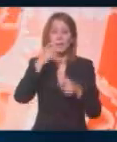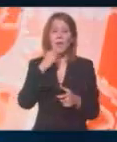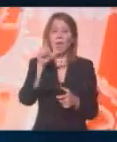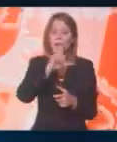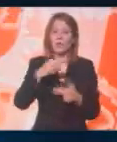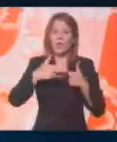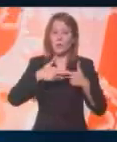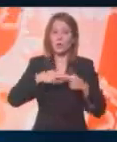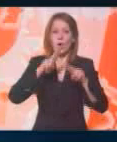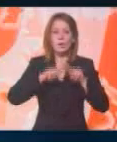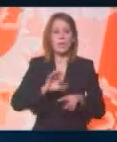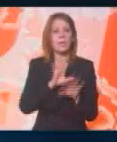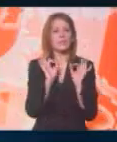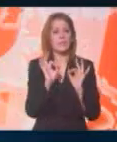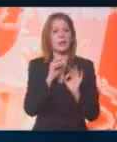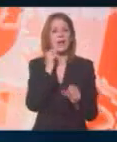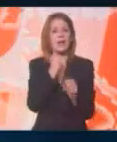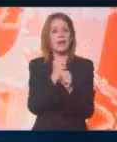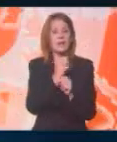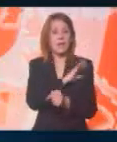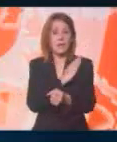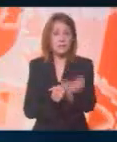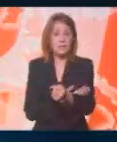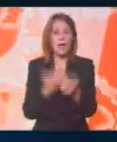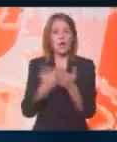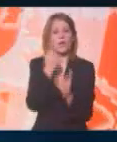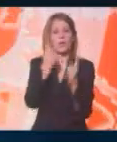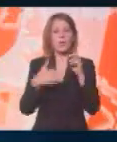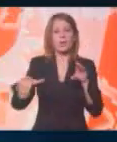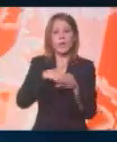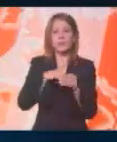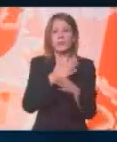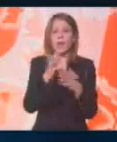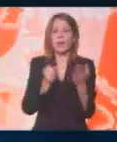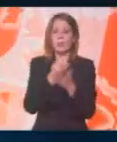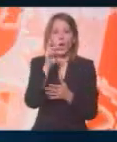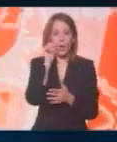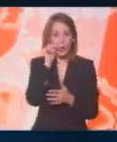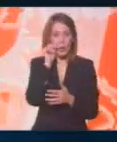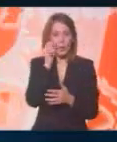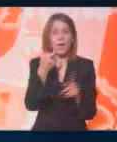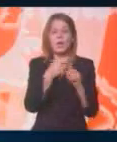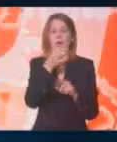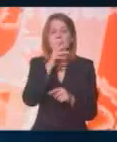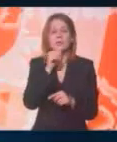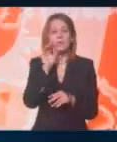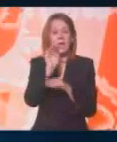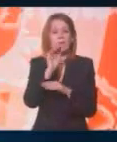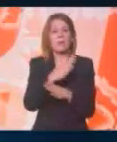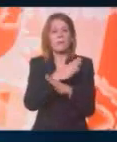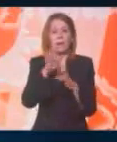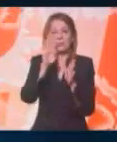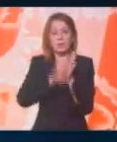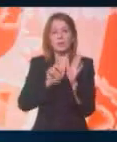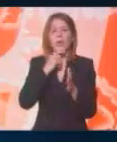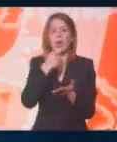Leskovac uskoro ostati bez kvalitetne radne snage, jer će nove fabrike zaposliti veliki broj ljudi. Kocić je najavio veliko smanjenje